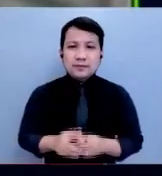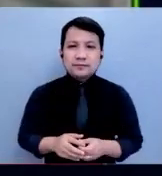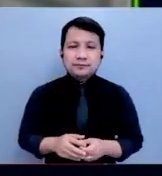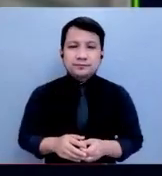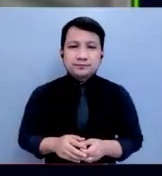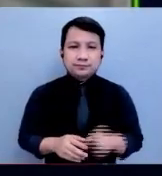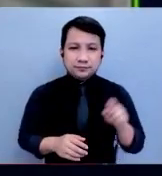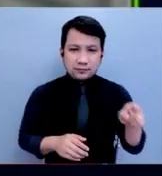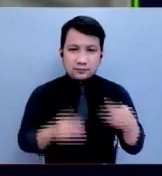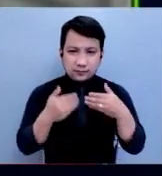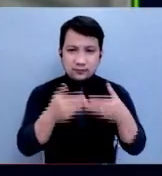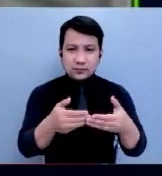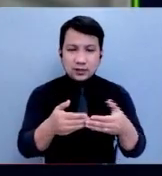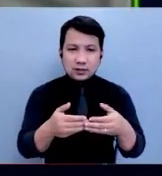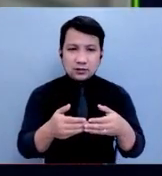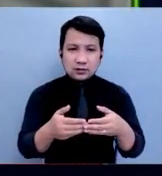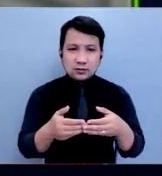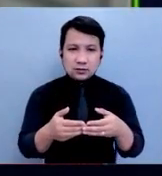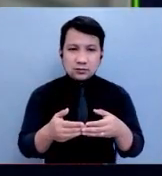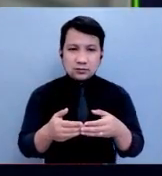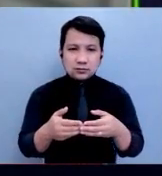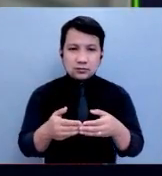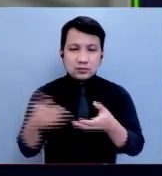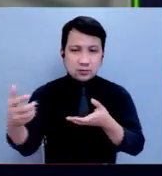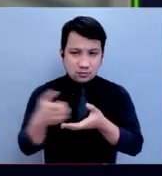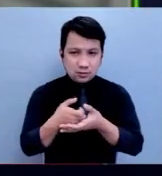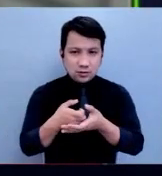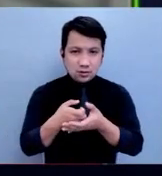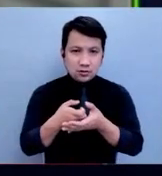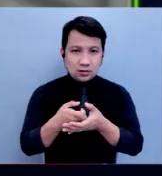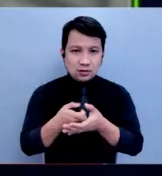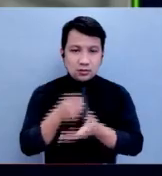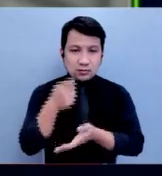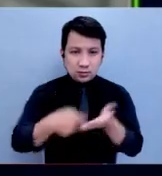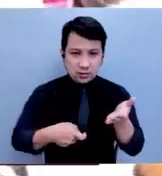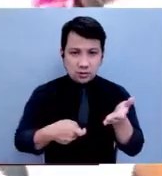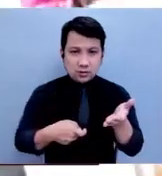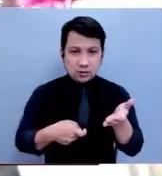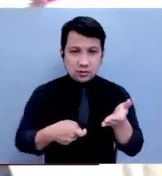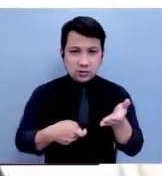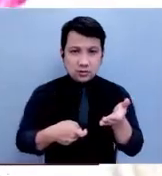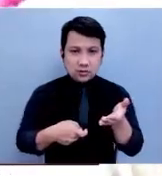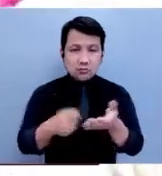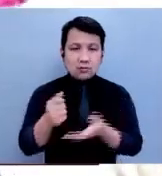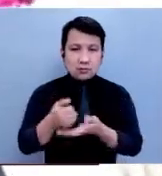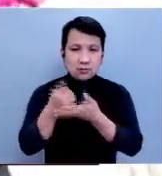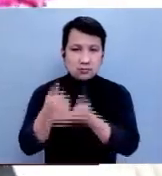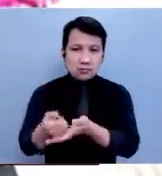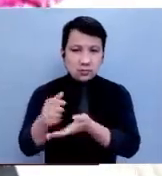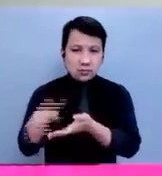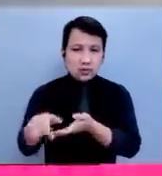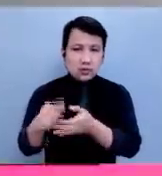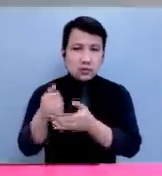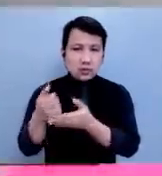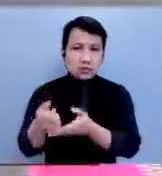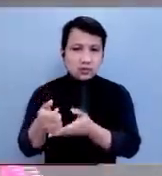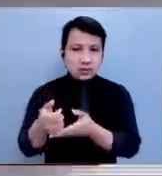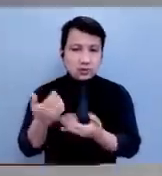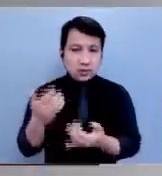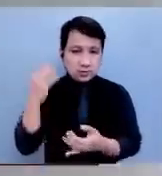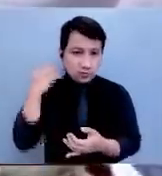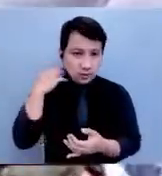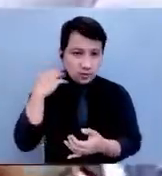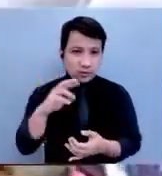to collect the excise tax but provide an oil subsidy. Sa Mindanao naman, nag-ikot ngayong araw si